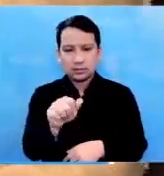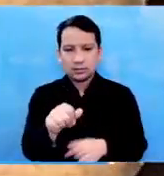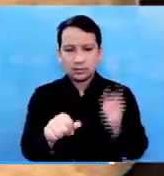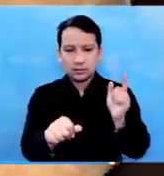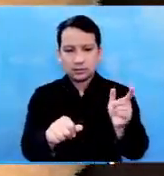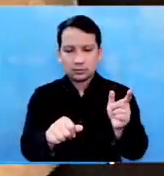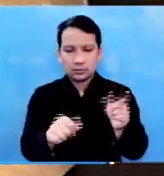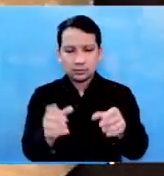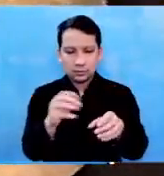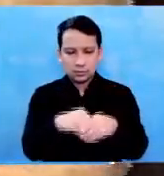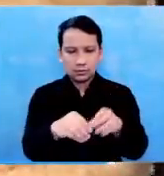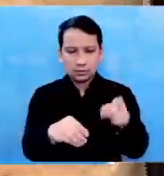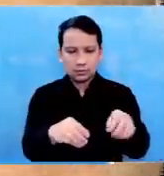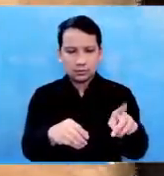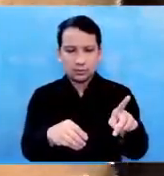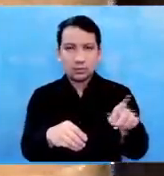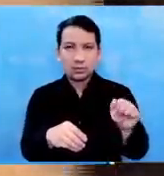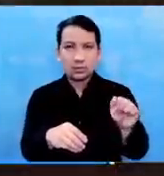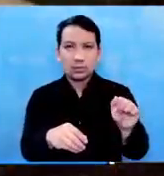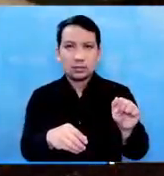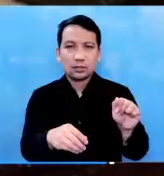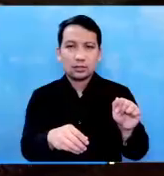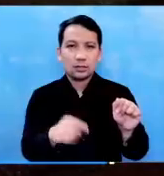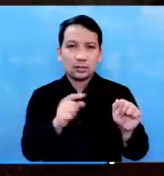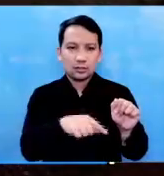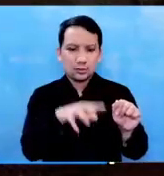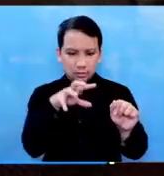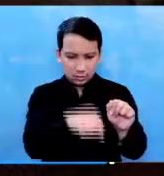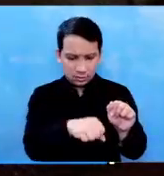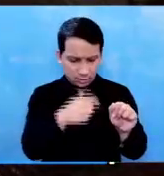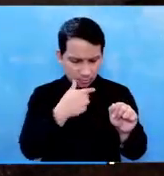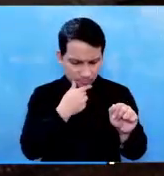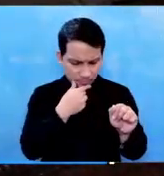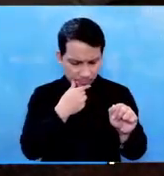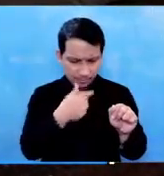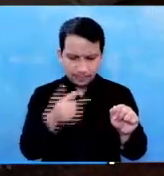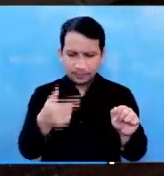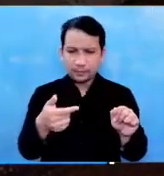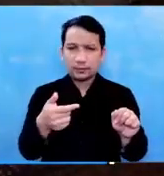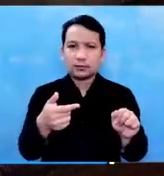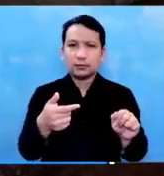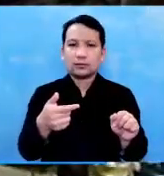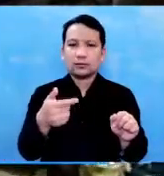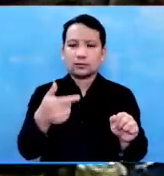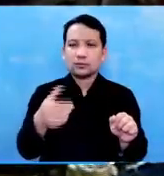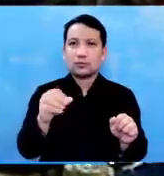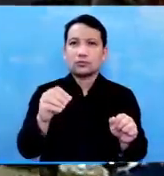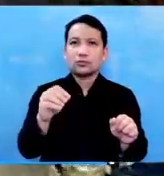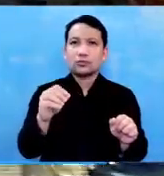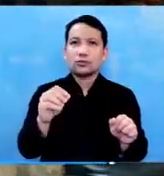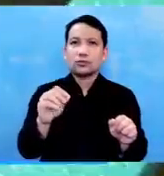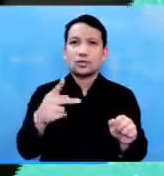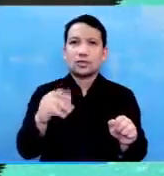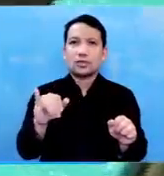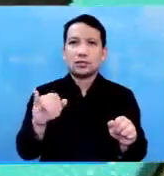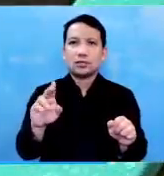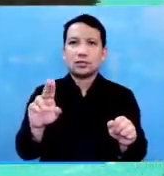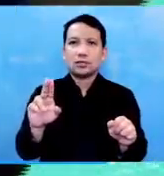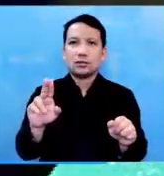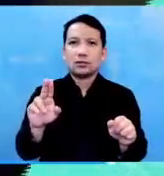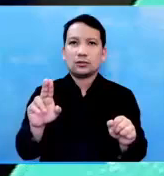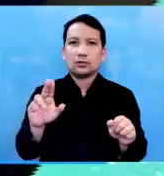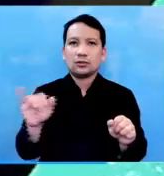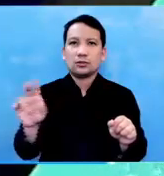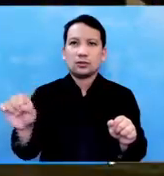2019. Mm-hmm. Meron po tayong na-aresto na si Go Keke. Keke at